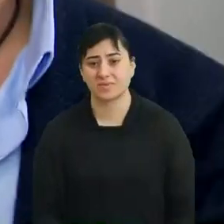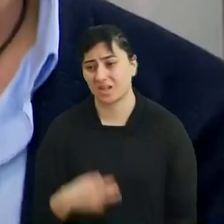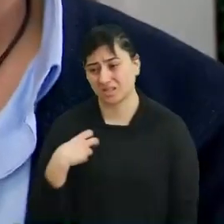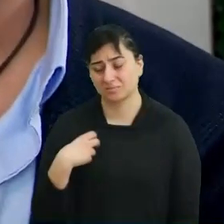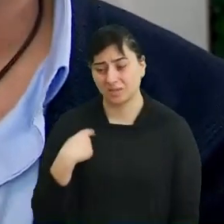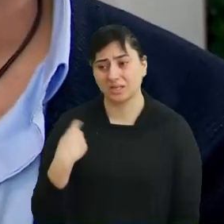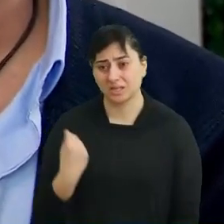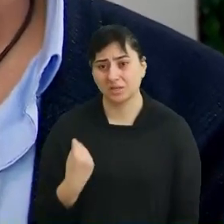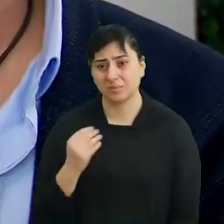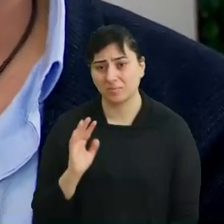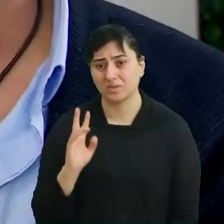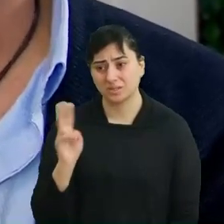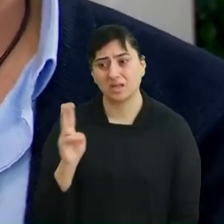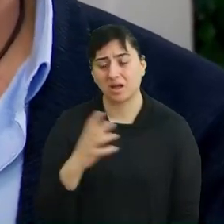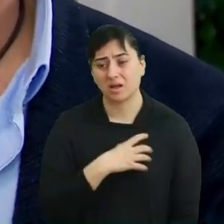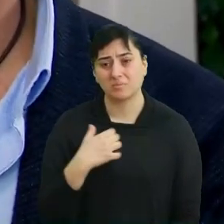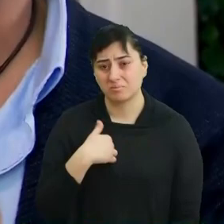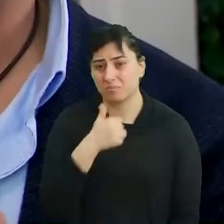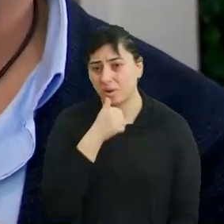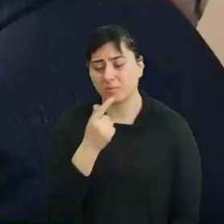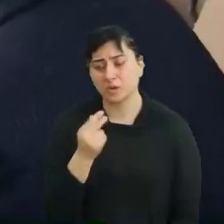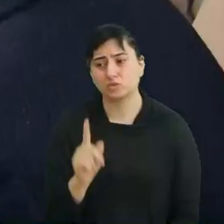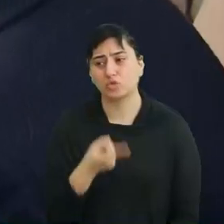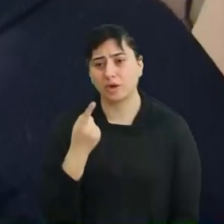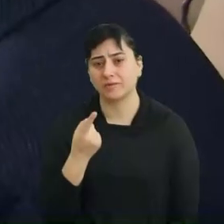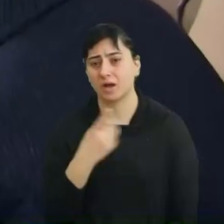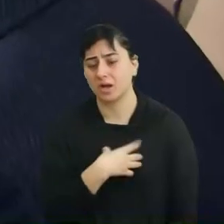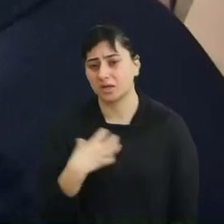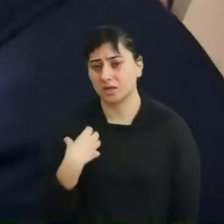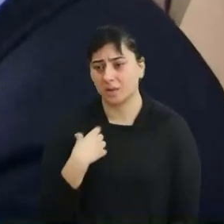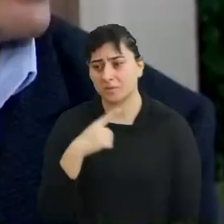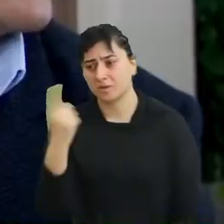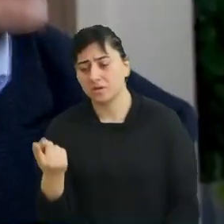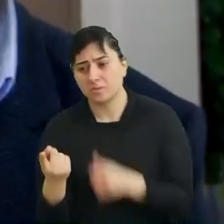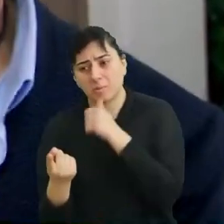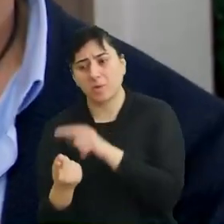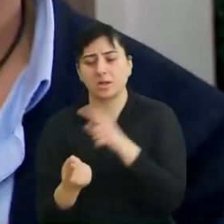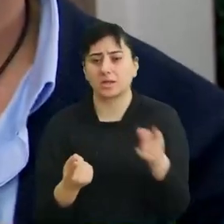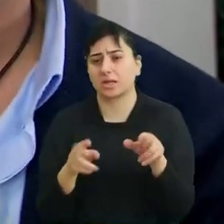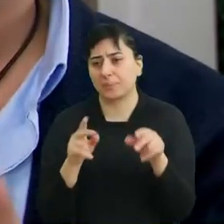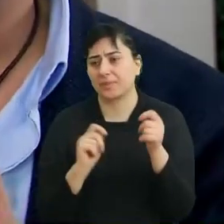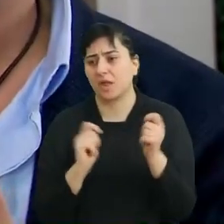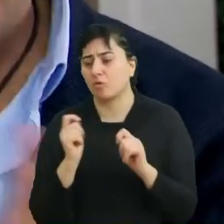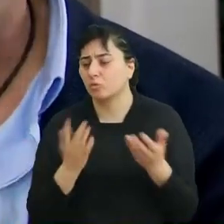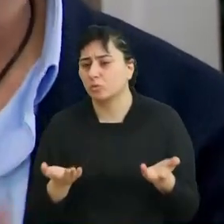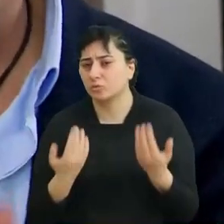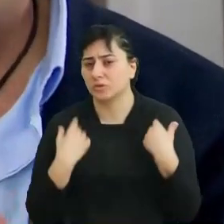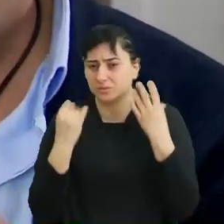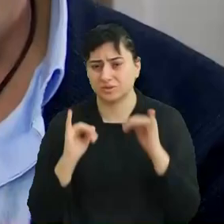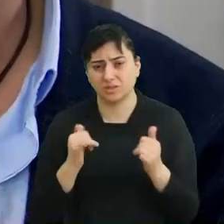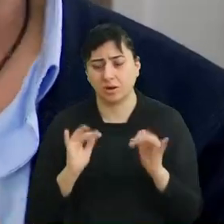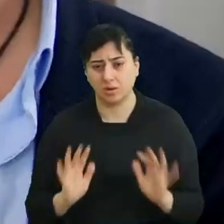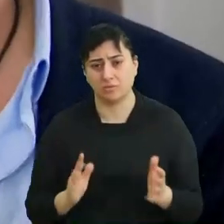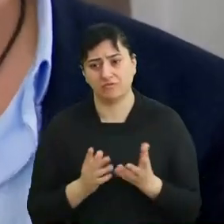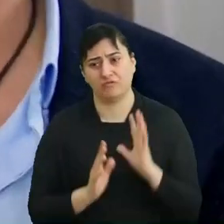Aşkım ben iyiyim de senin annen baban biraz tuhaf yani. Annen baban gibi, baban annen gibi davranıyor. Ya tamam şaka